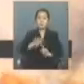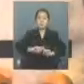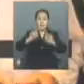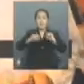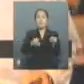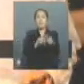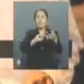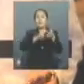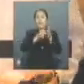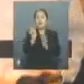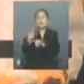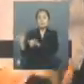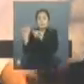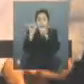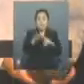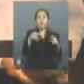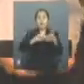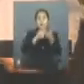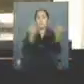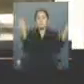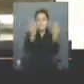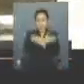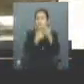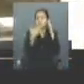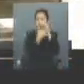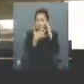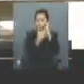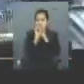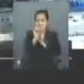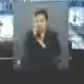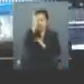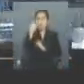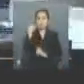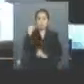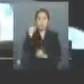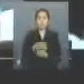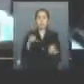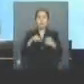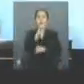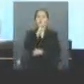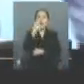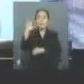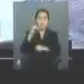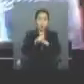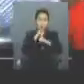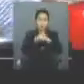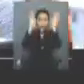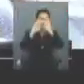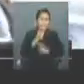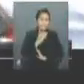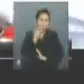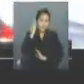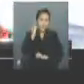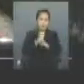ญที่สร้างความเปลี่ยนแปลงด้านเทคโนโลยีการออกอากาศที่ทันสมัยที่สุดโดยใช้ระบบการออกอากาศแบบความละเอียดสูงหรือ